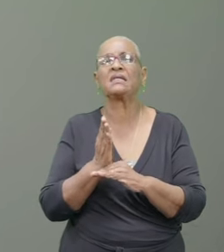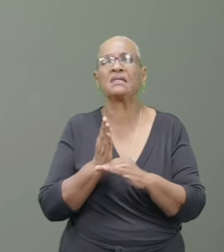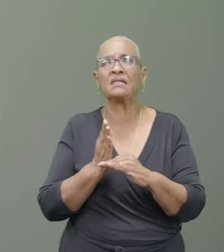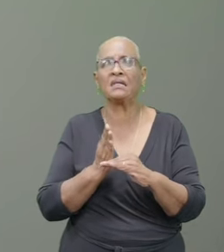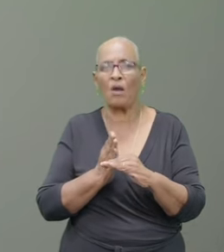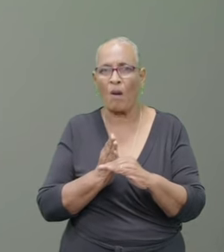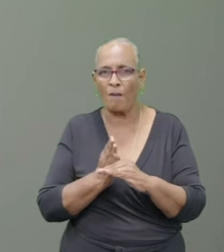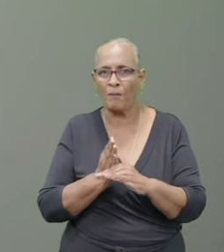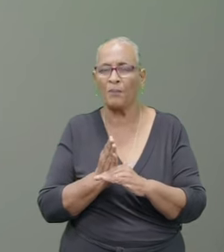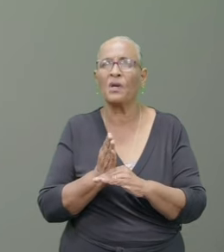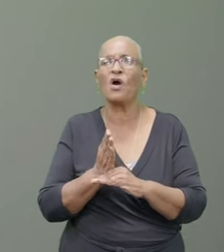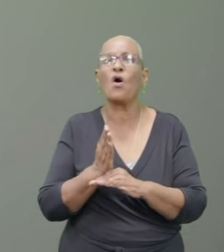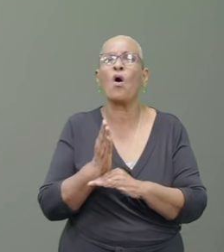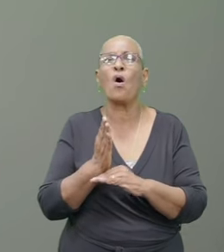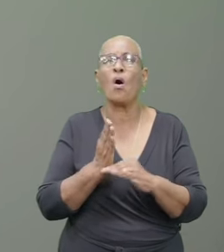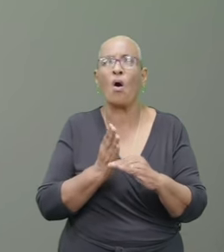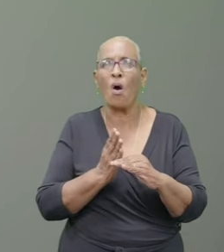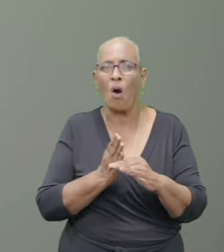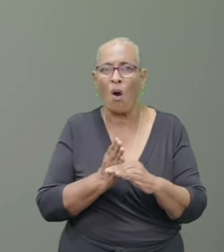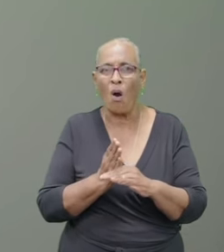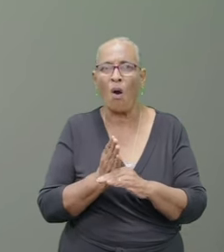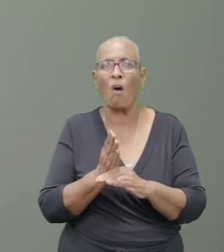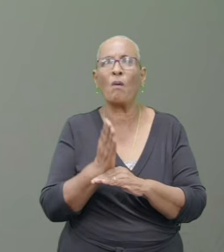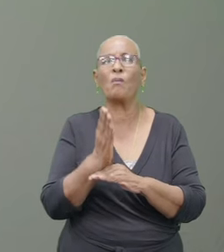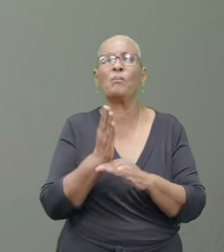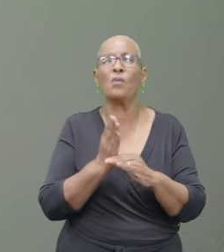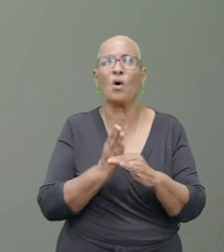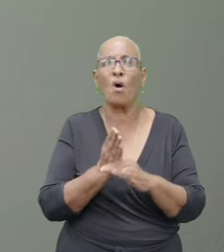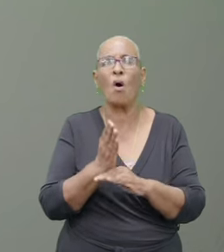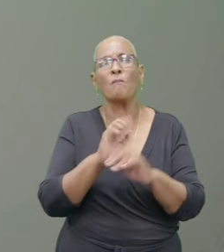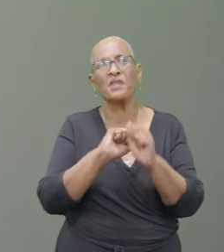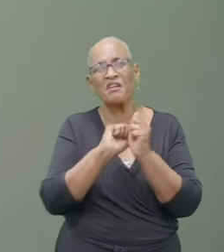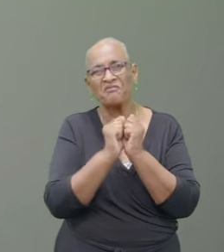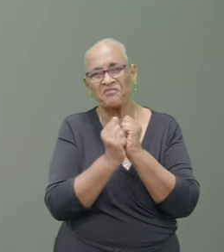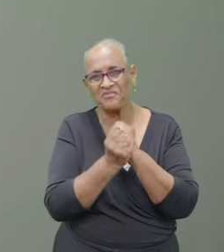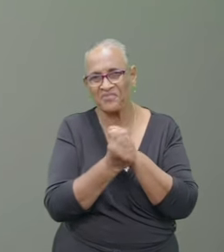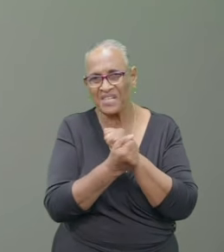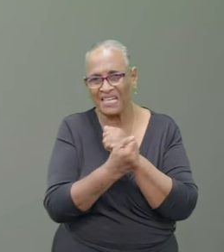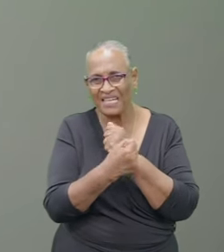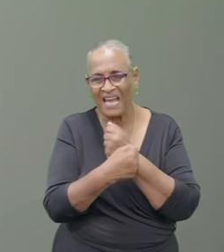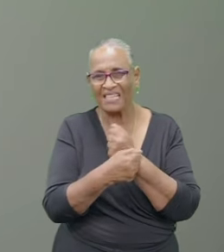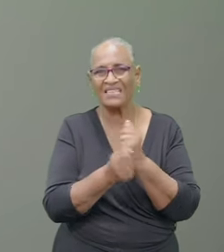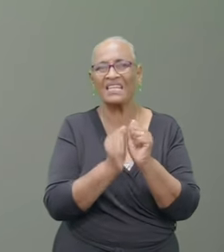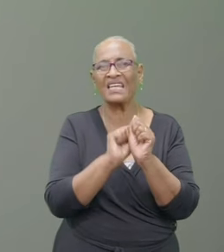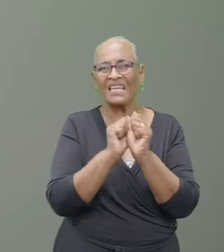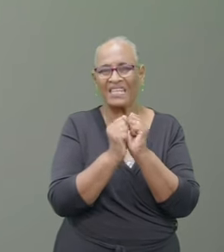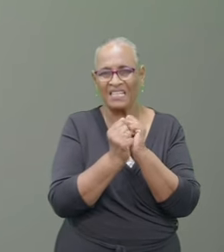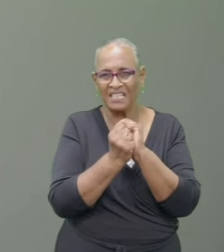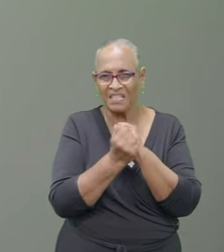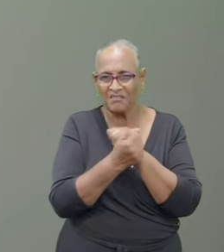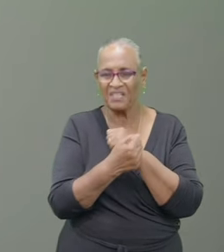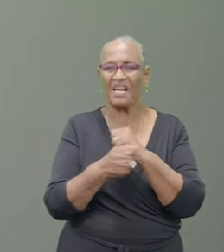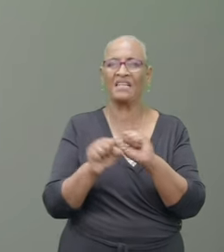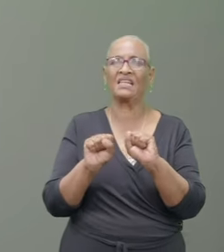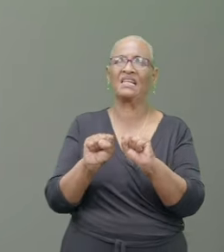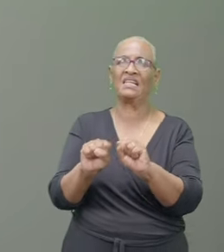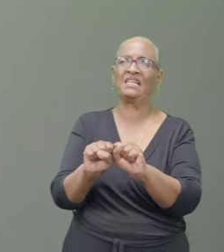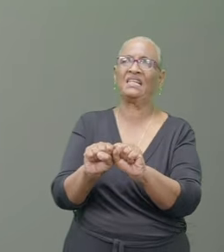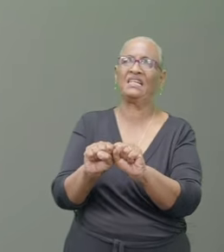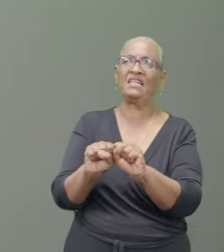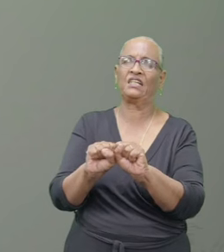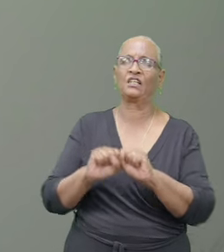het brain drain effect wordt gemitigeerd. Dus dat we dat zoveel mogelijk probeerden tegen te gaan. En dat hebben we gedaan